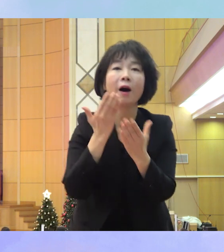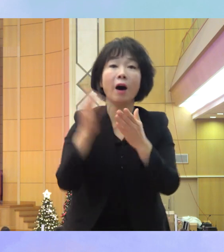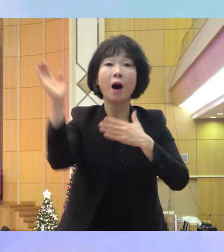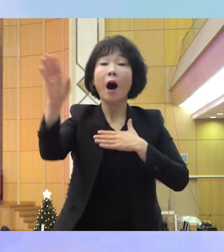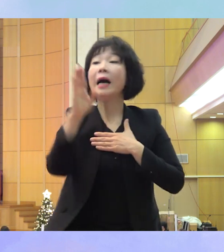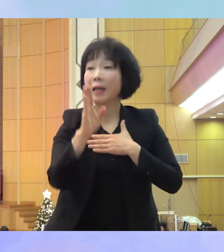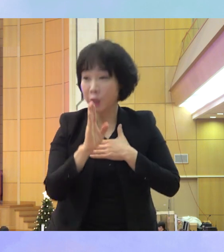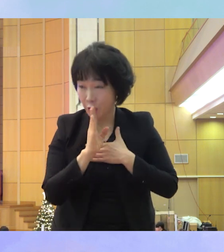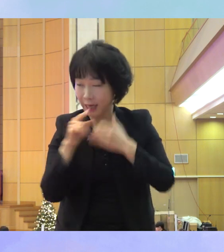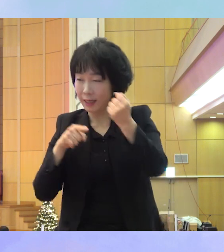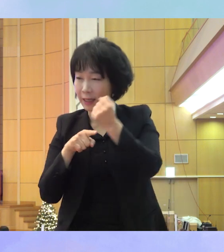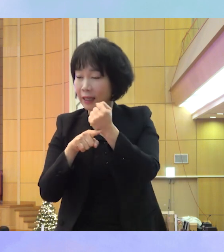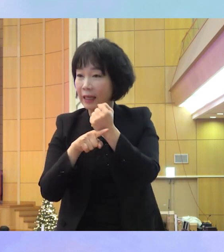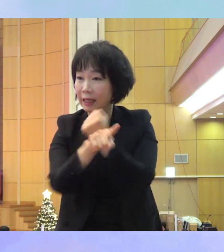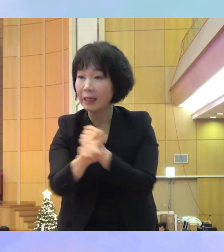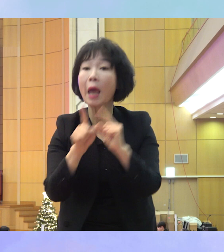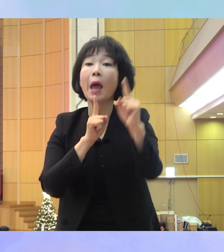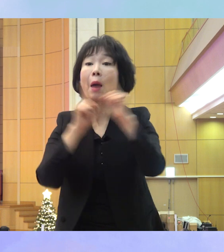하소서.